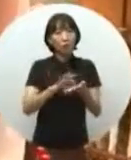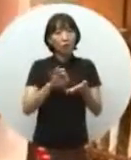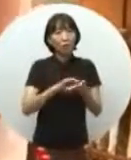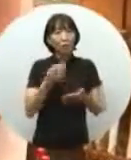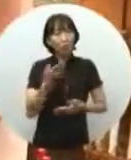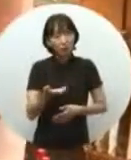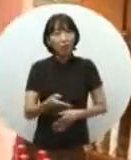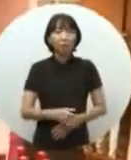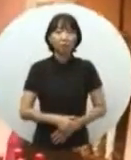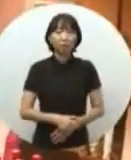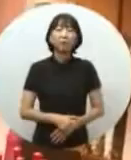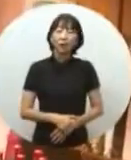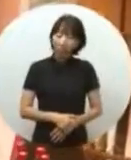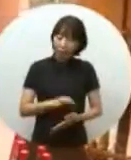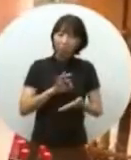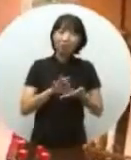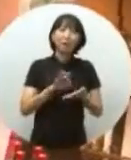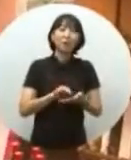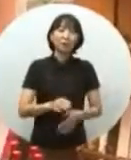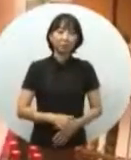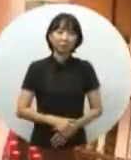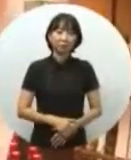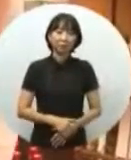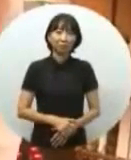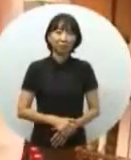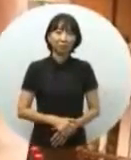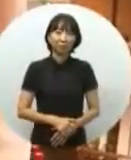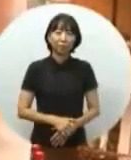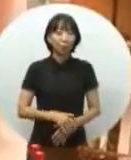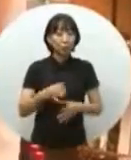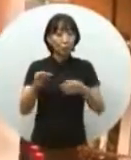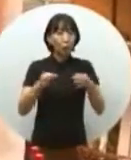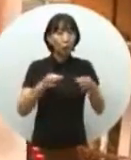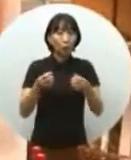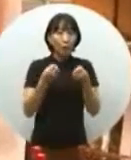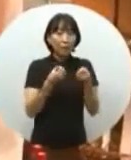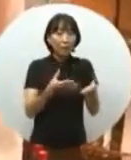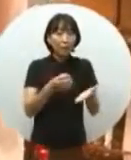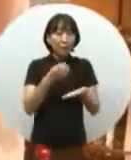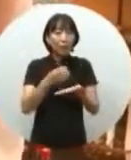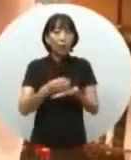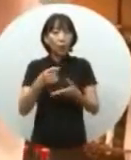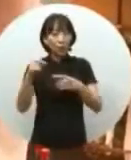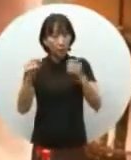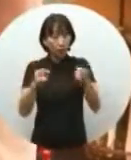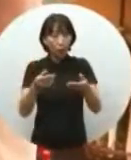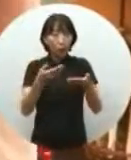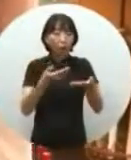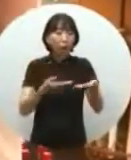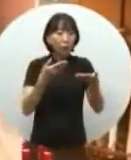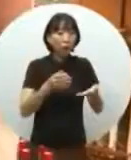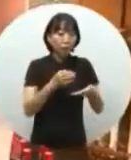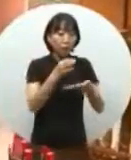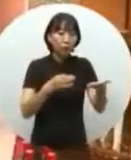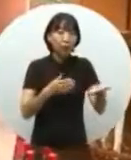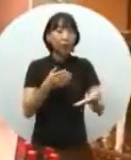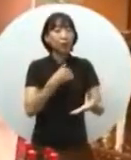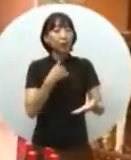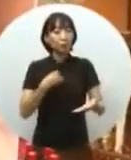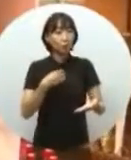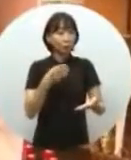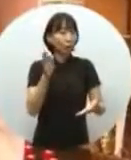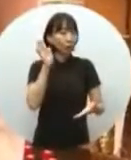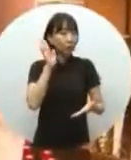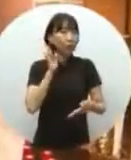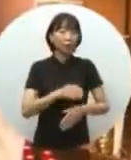えますか？は い、使います。 あ、使えますか、はい、よかった。 大丈夫です。 こちらのお店は新鮮なお茶が量り売りができるというのが特徴だと聞いたんですが、